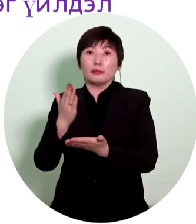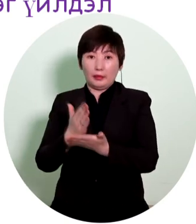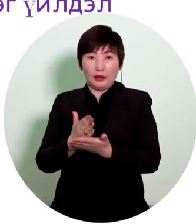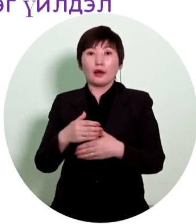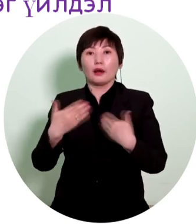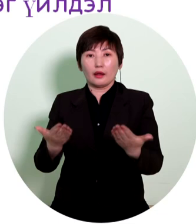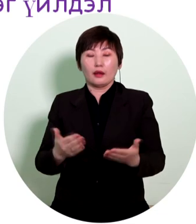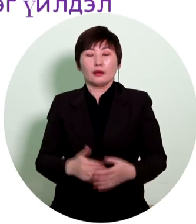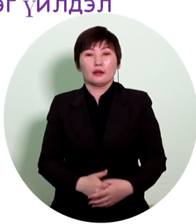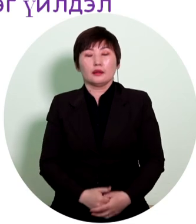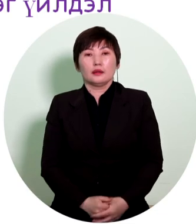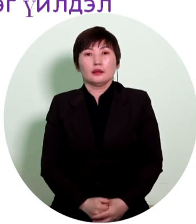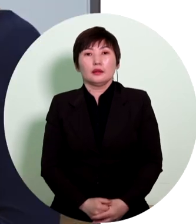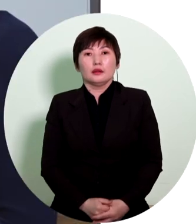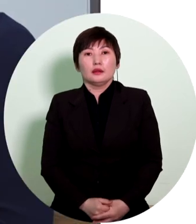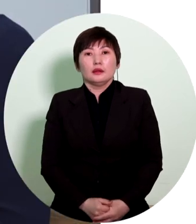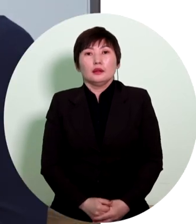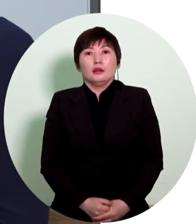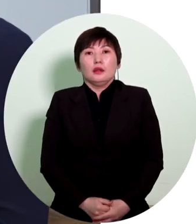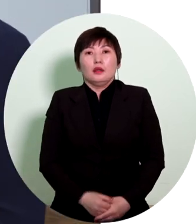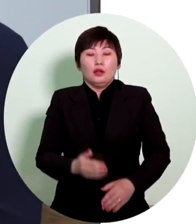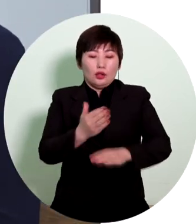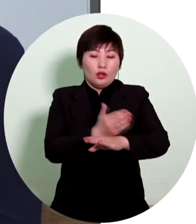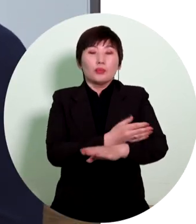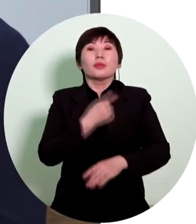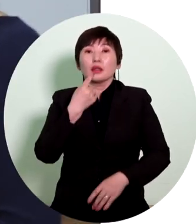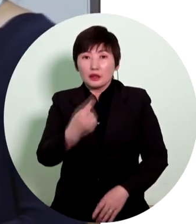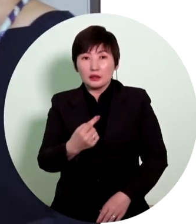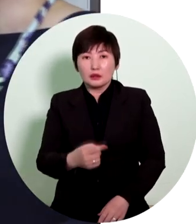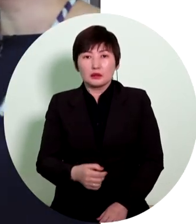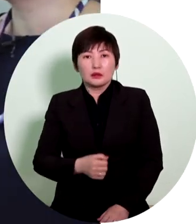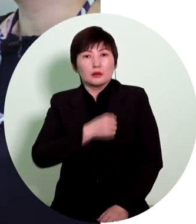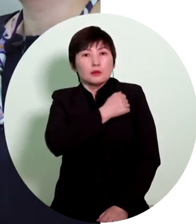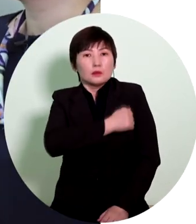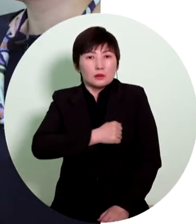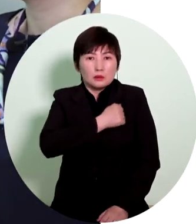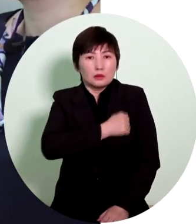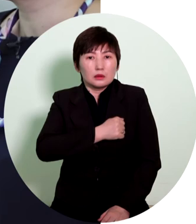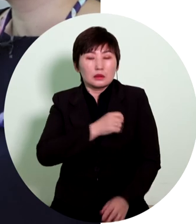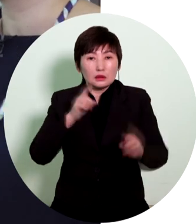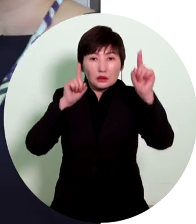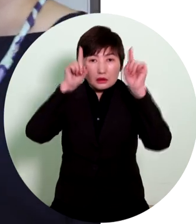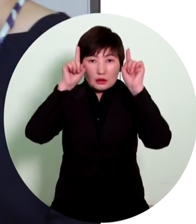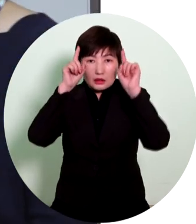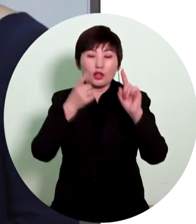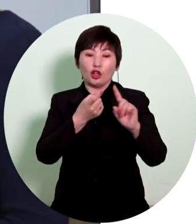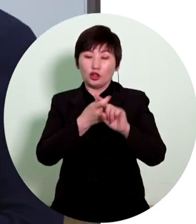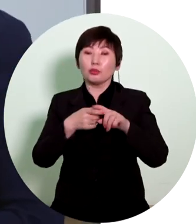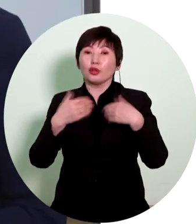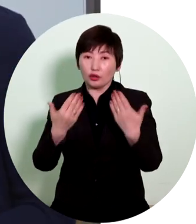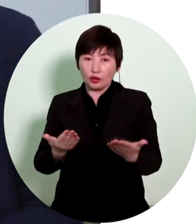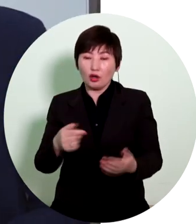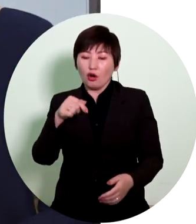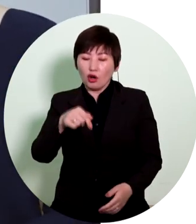хэвшил олгож сураарай. За багш нь түрүүн хэлжсэн өөр бухимдал стресстэй бол холбоотой.